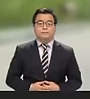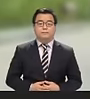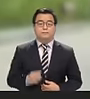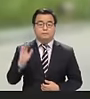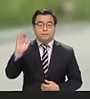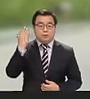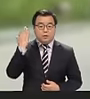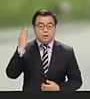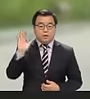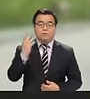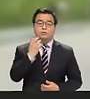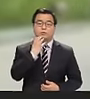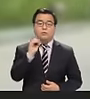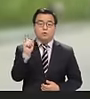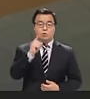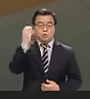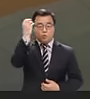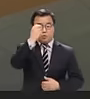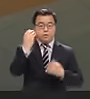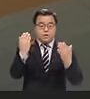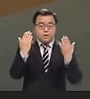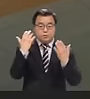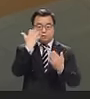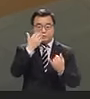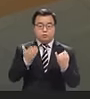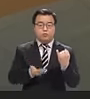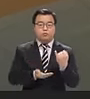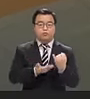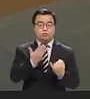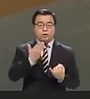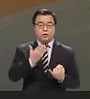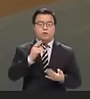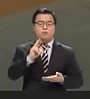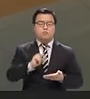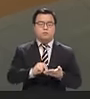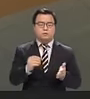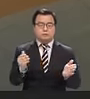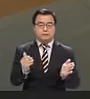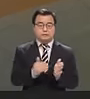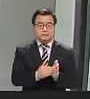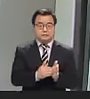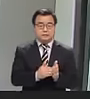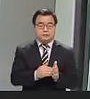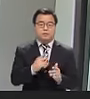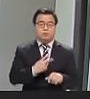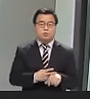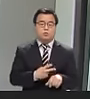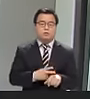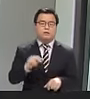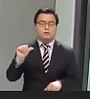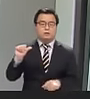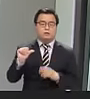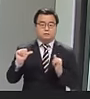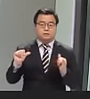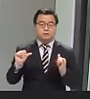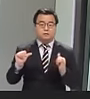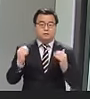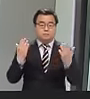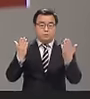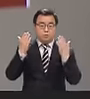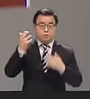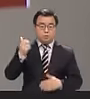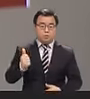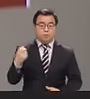최근 서울의 한 고등학교에서 성추행 등으로 물의를 일으킨 교사는 5명. 이들 중에는 교장은 물론